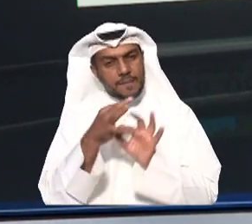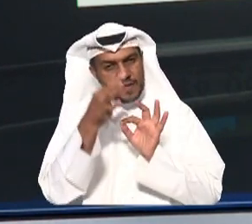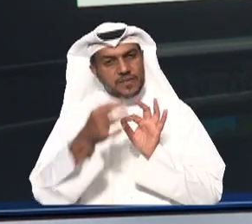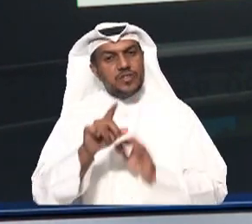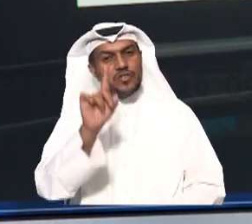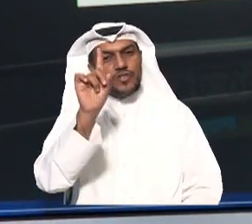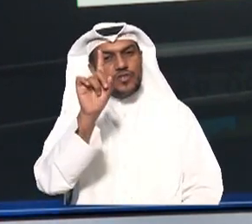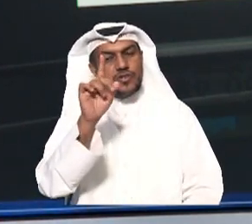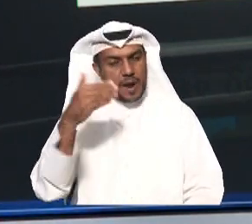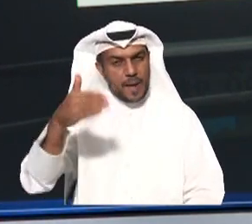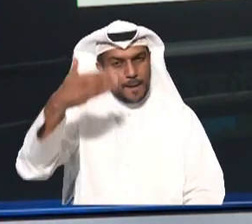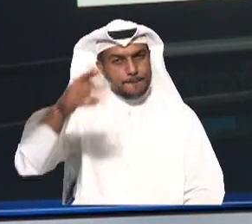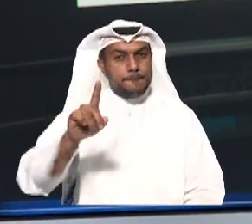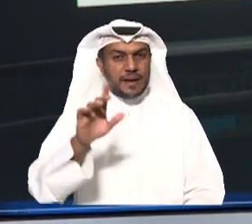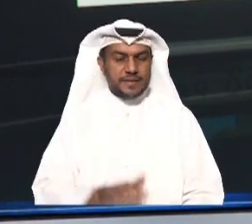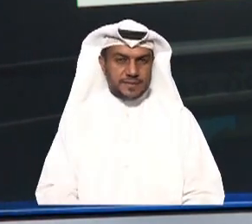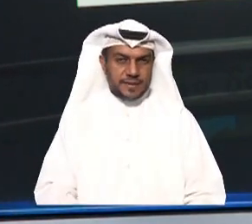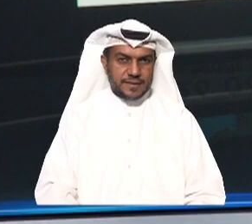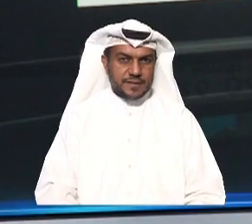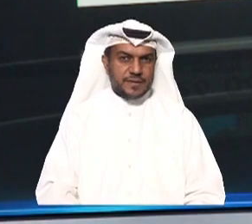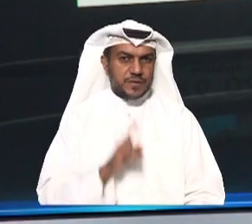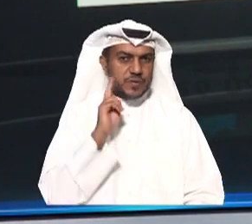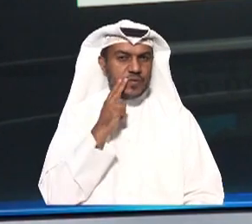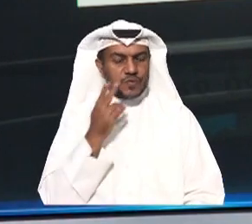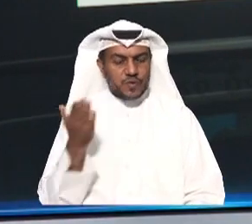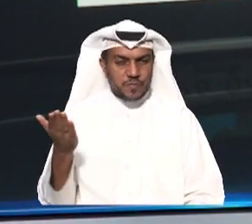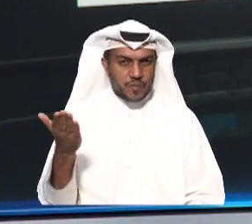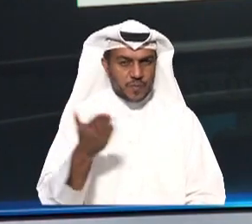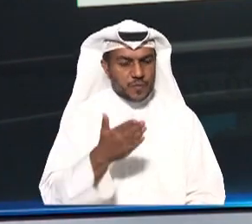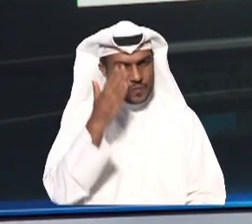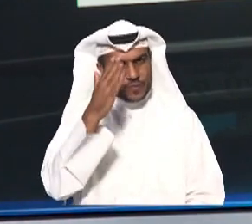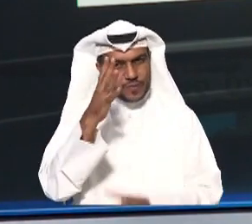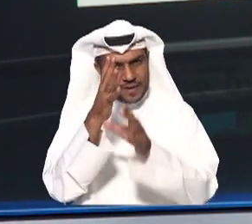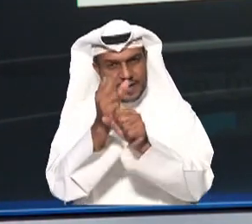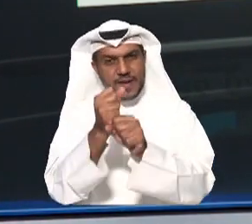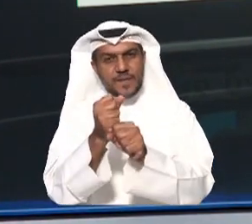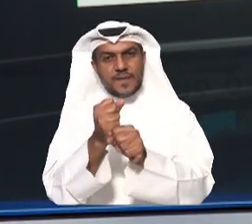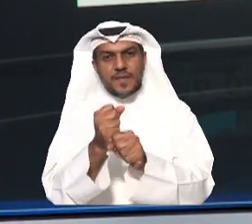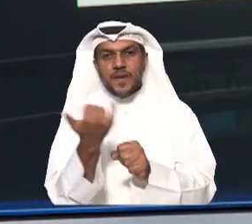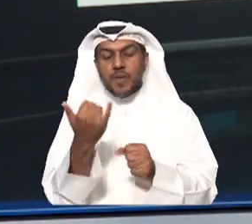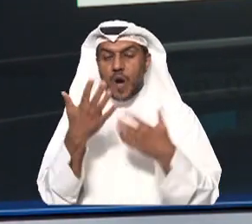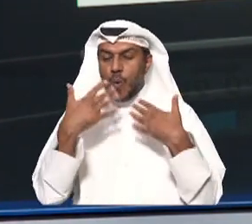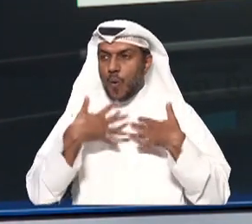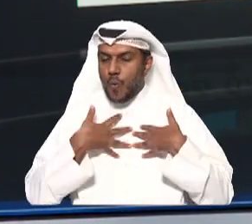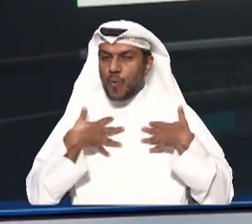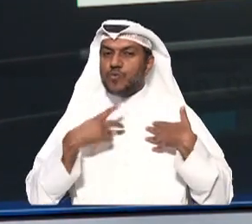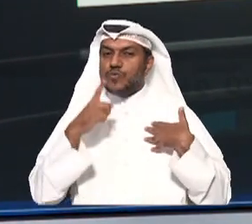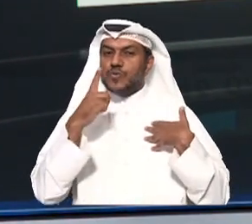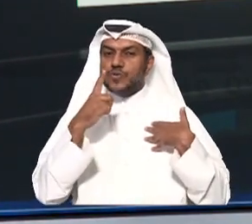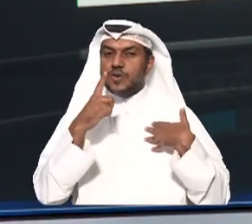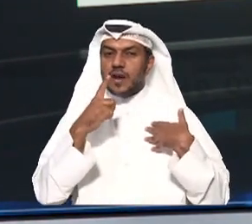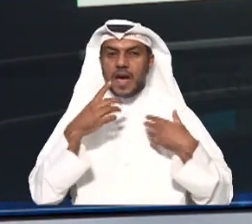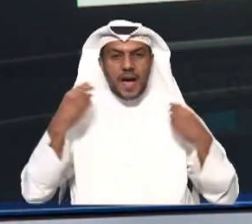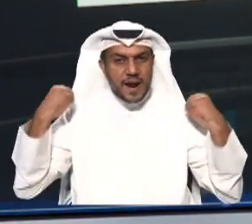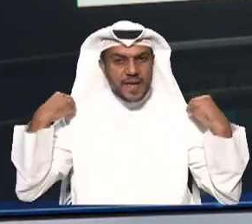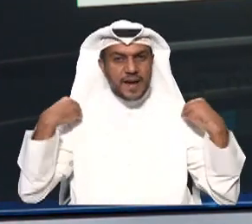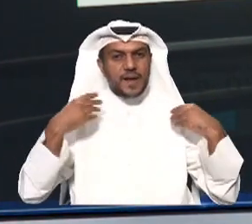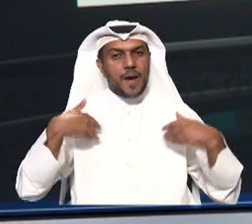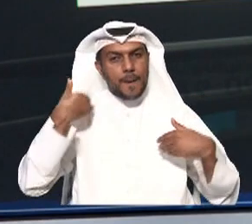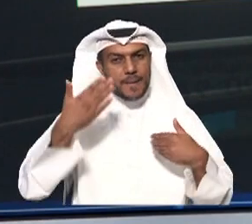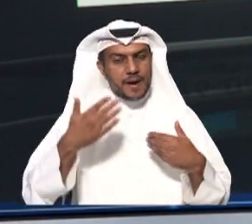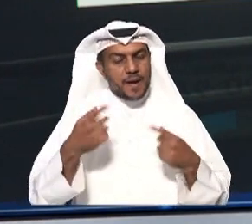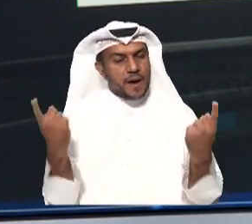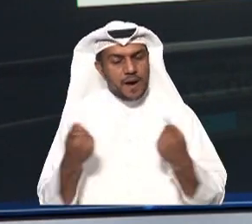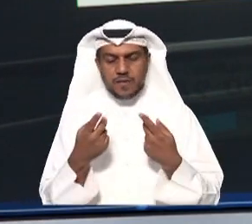عنها خلال نشراتنا القادمة. أعزائي المشاهدين، الأجواء لطيفة خلال هذه الأيام ومناسبة جدا لممارسة جميع الأنشطة الخارجية